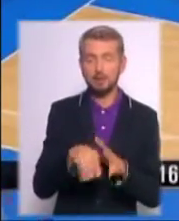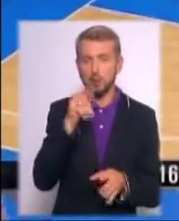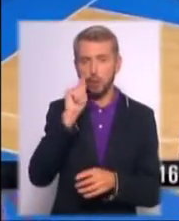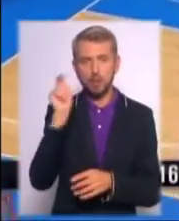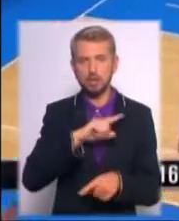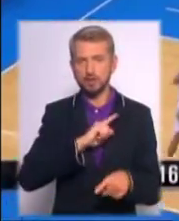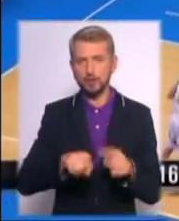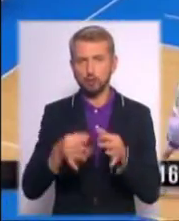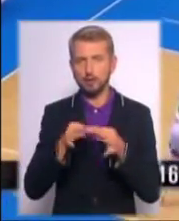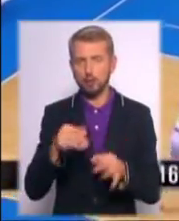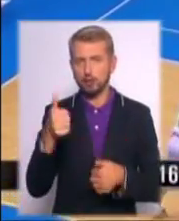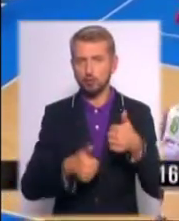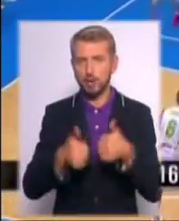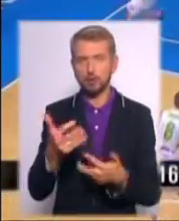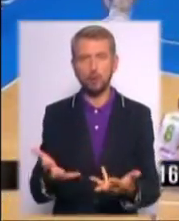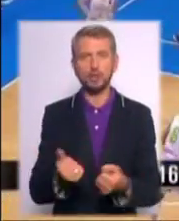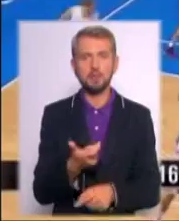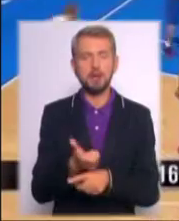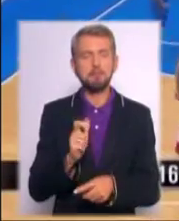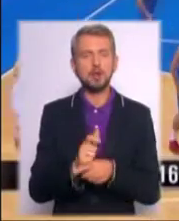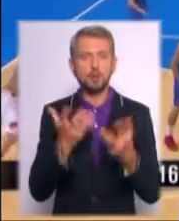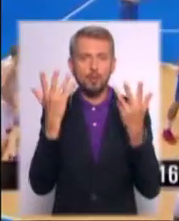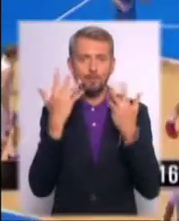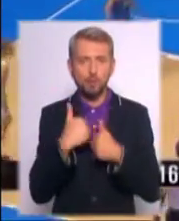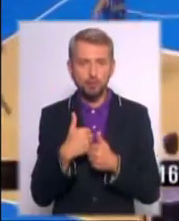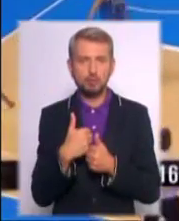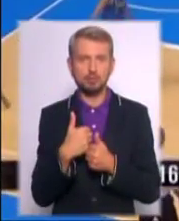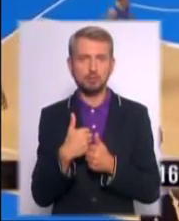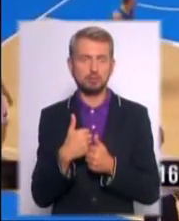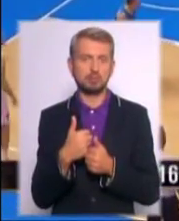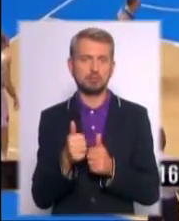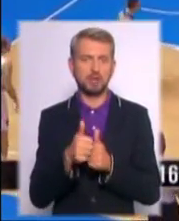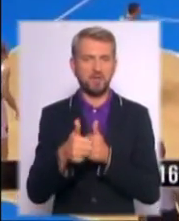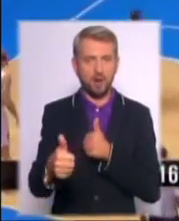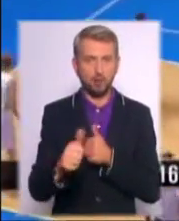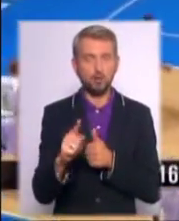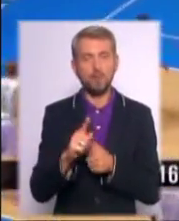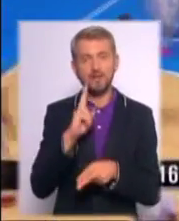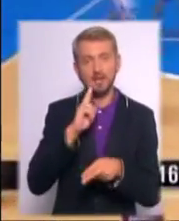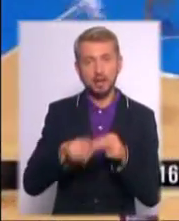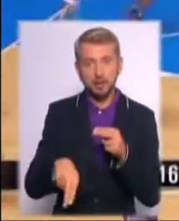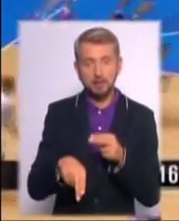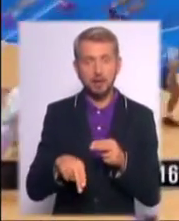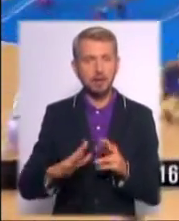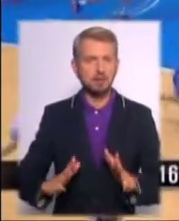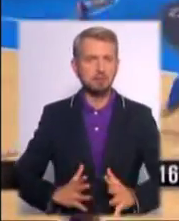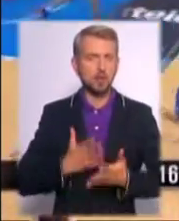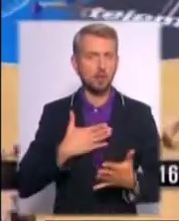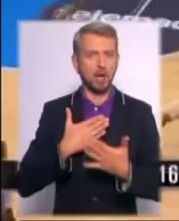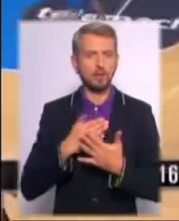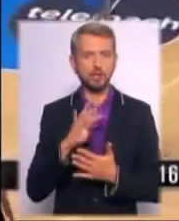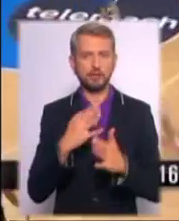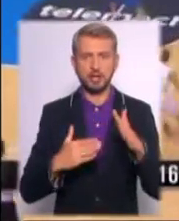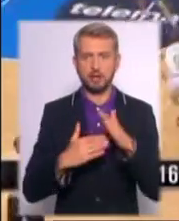швидко дозволила суперникові отримати більш комфортну двозначну перевагу. Аби відігратися, сплеску активності у четвертій